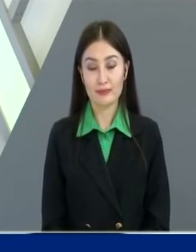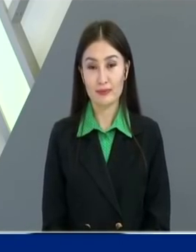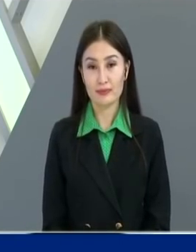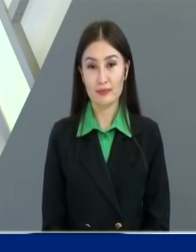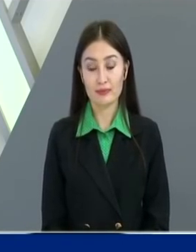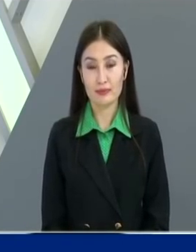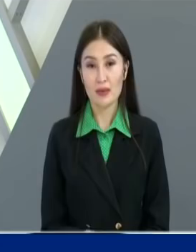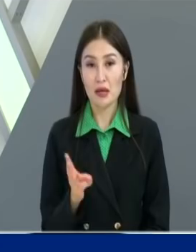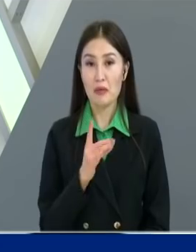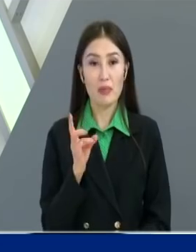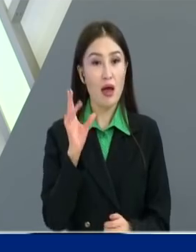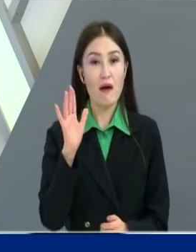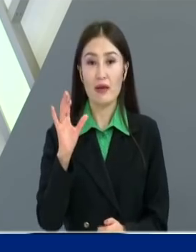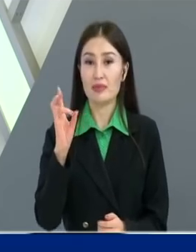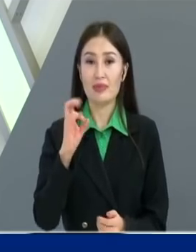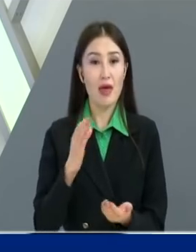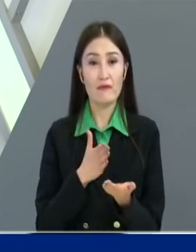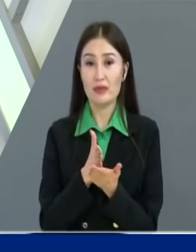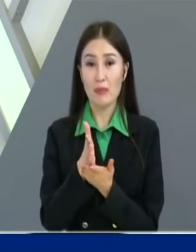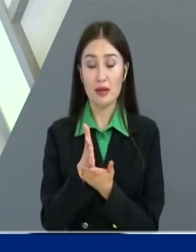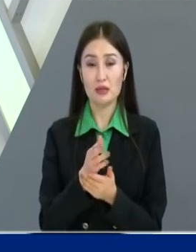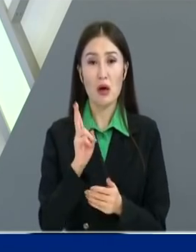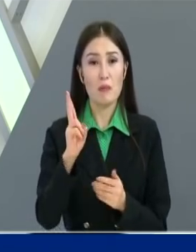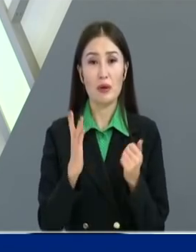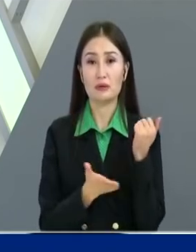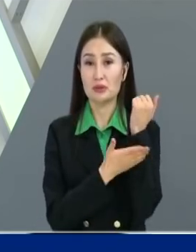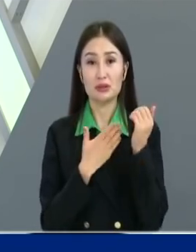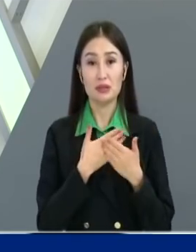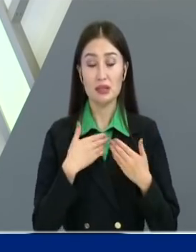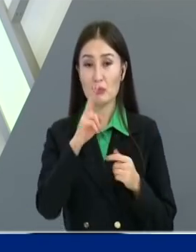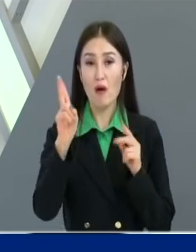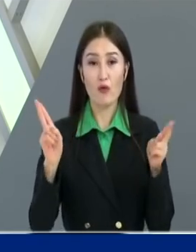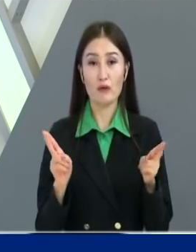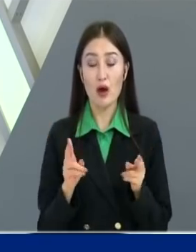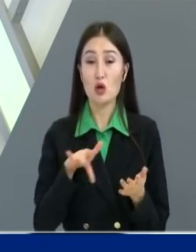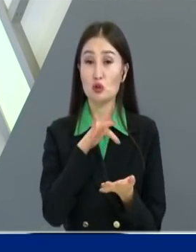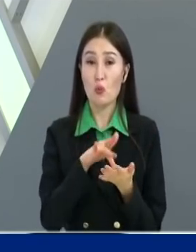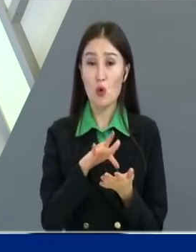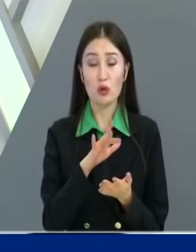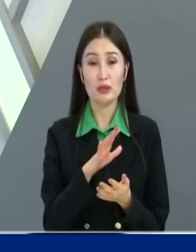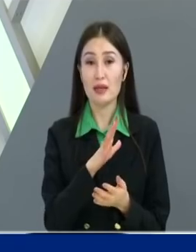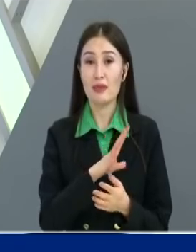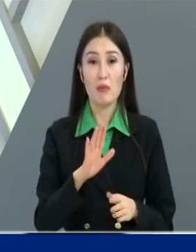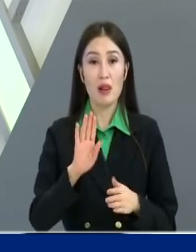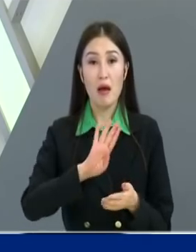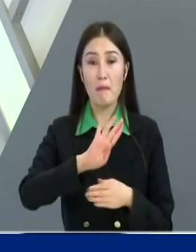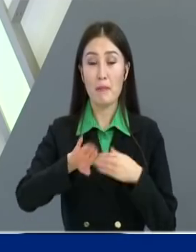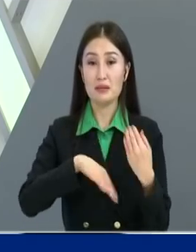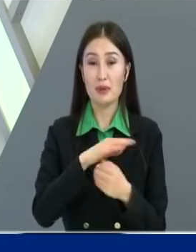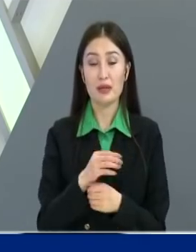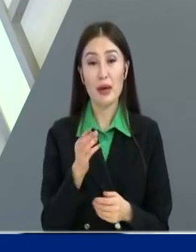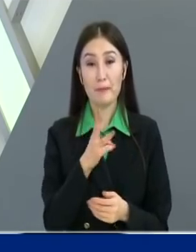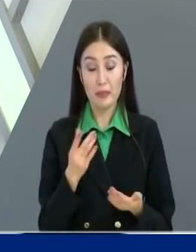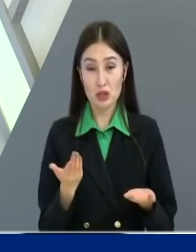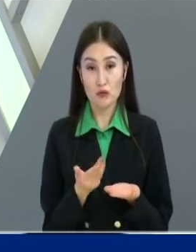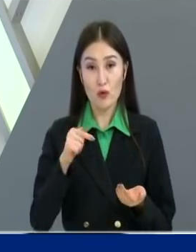зданий. Мы вне политики, мы не поддерживаем кого-либо, просто хотим, чтобы в городе не было беспорядков. Мы живем в этом городе, здесь